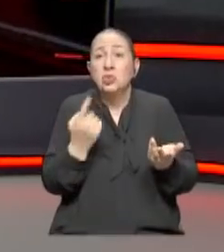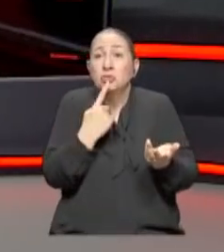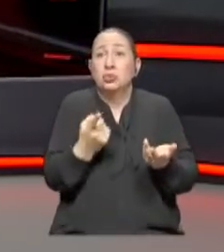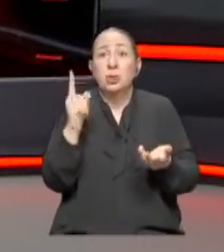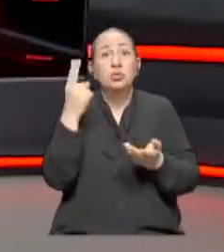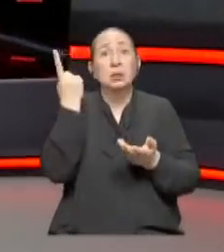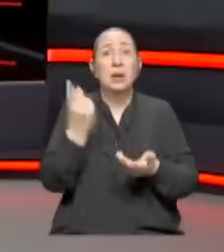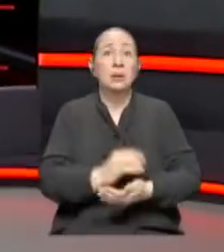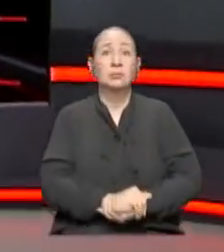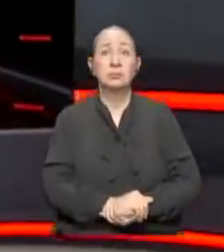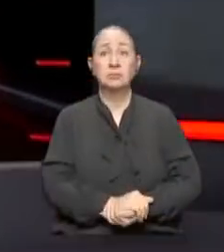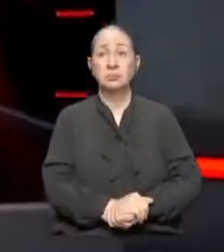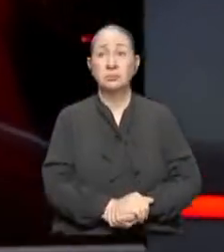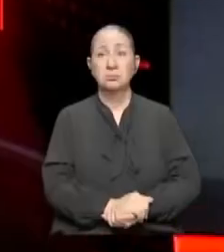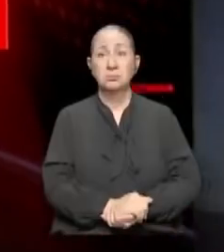müjde.